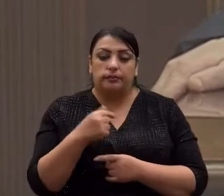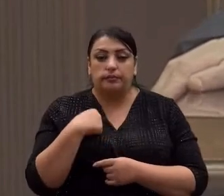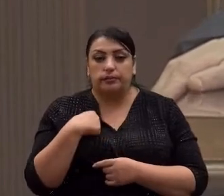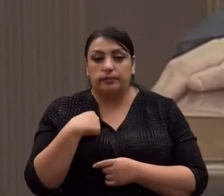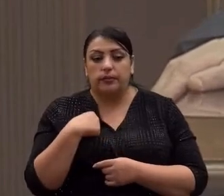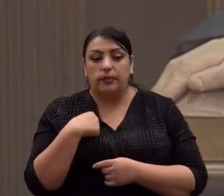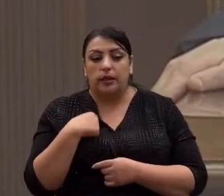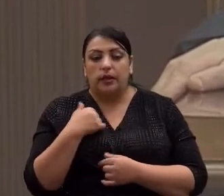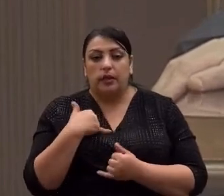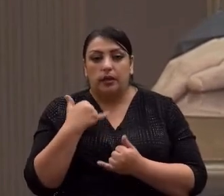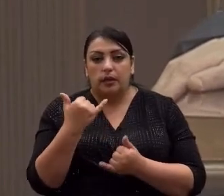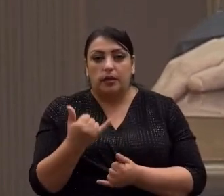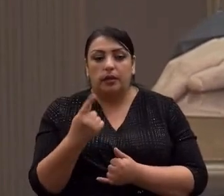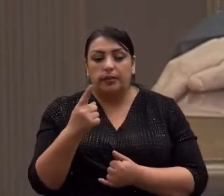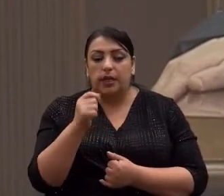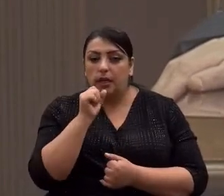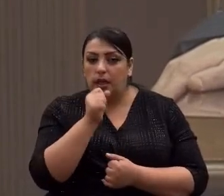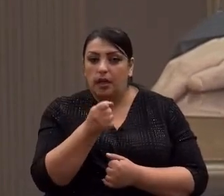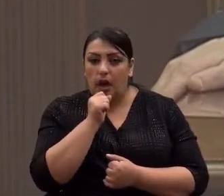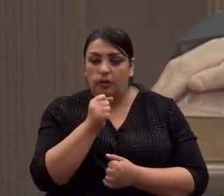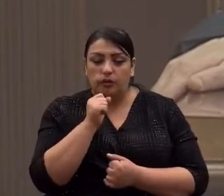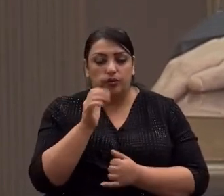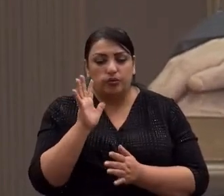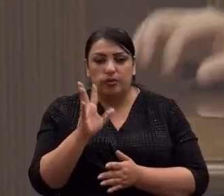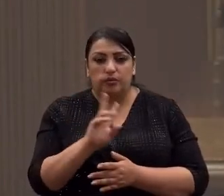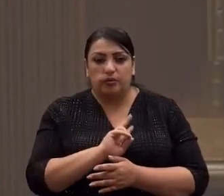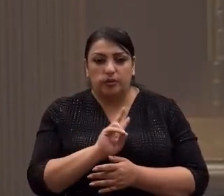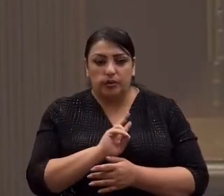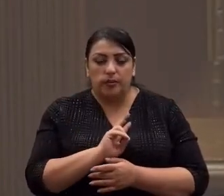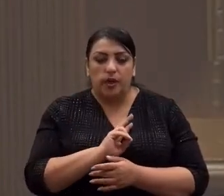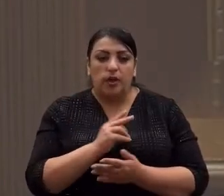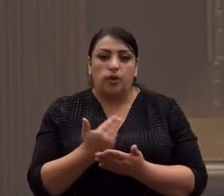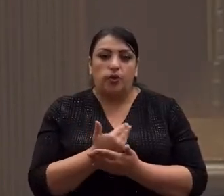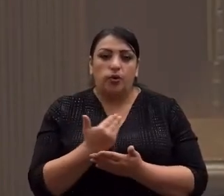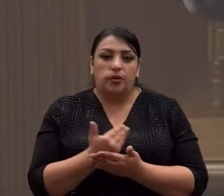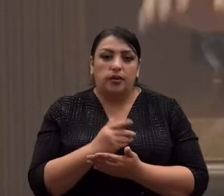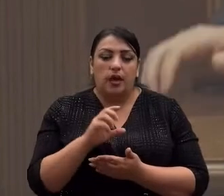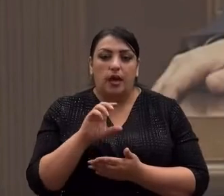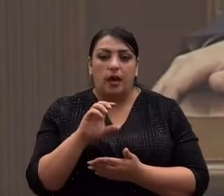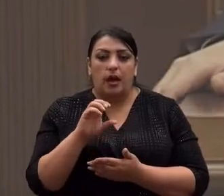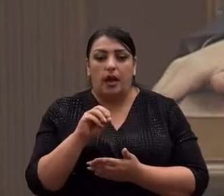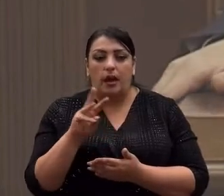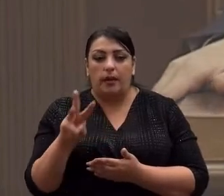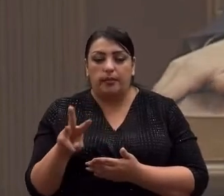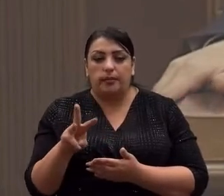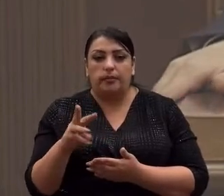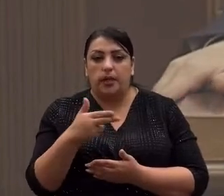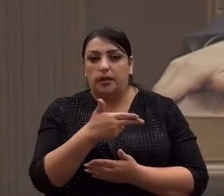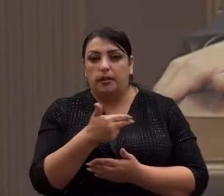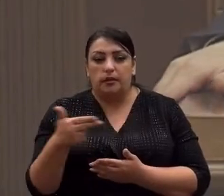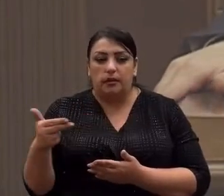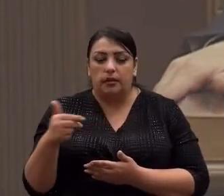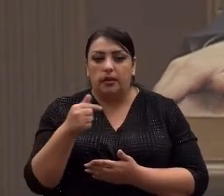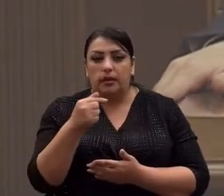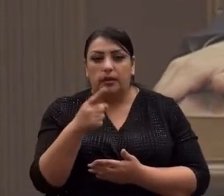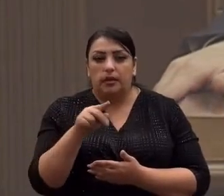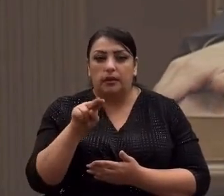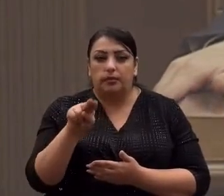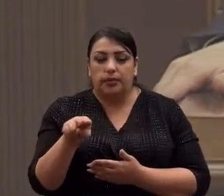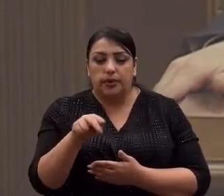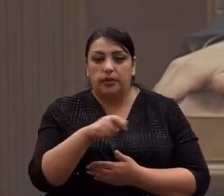սիրված և հարգված լրագրողներից մեկը News.am-ի այսպես վազող տողով գրել էր.